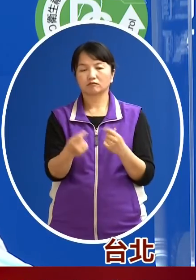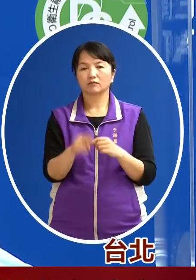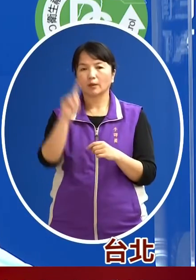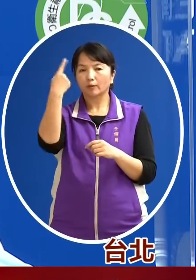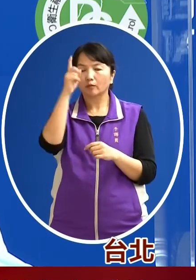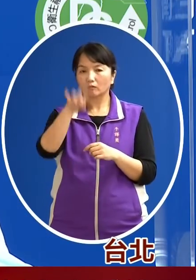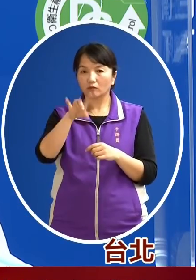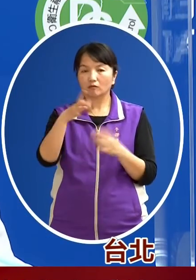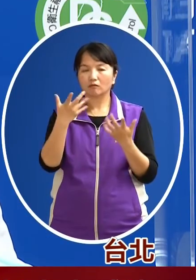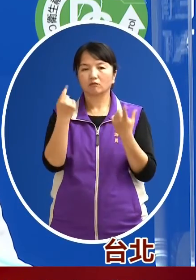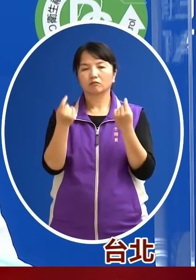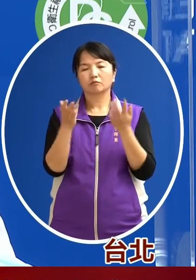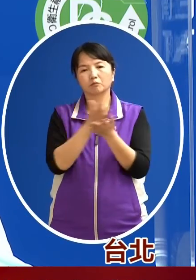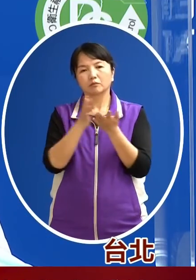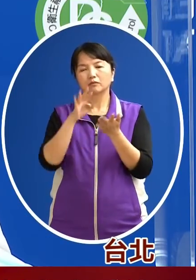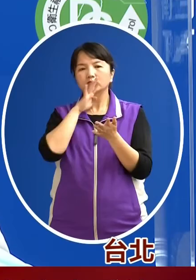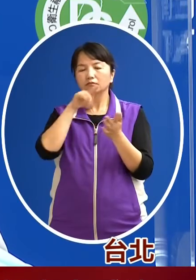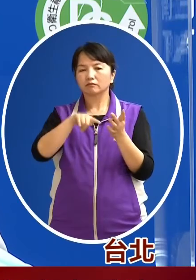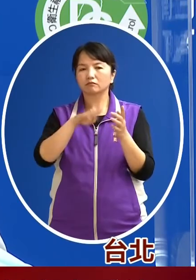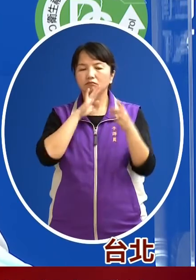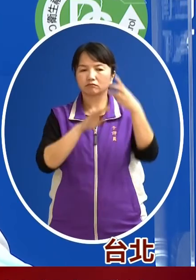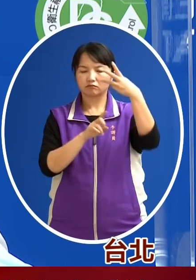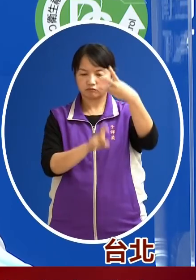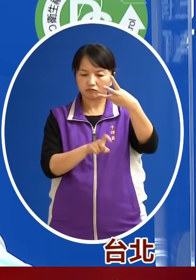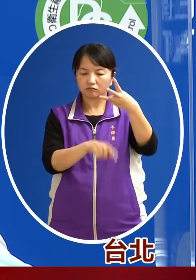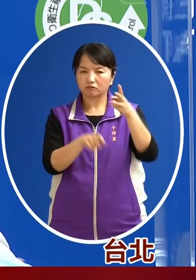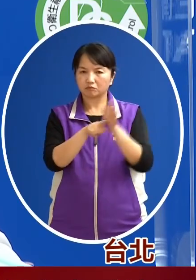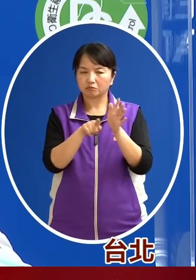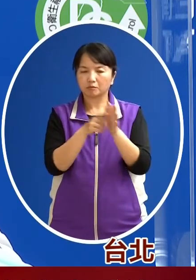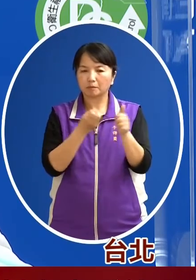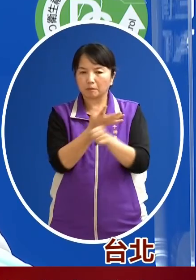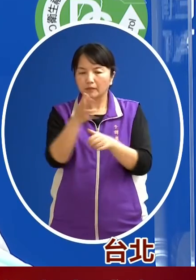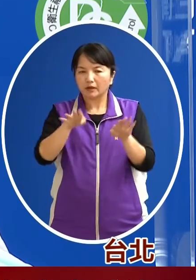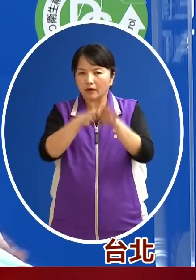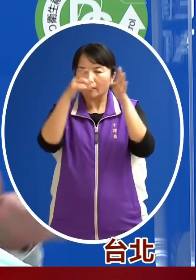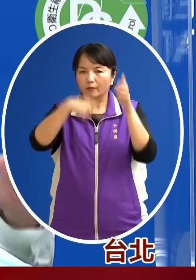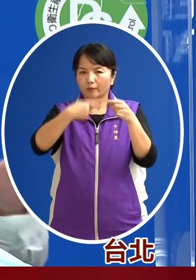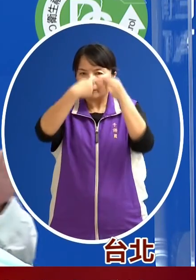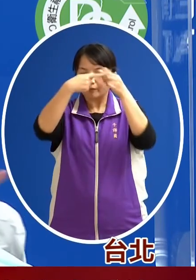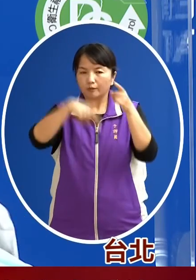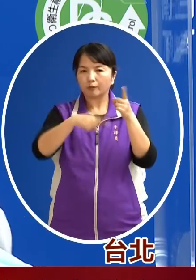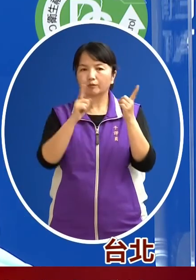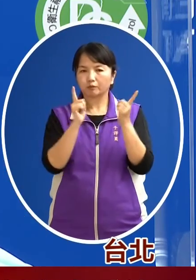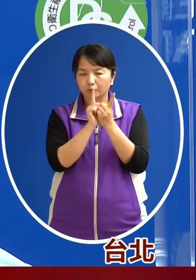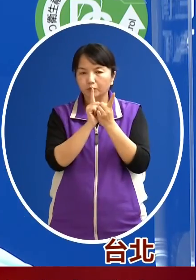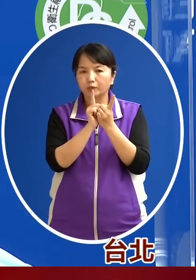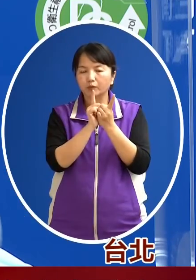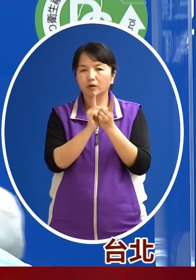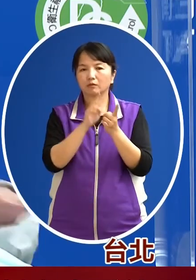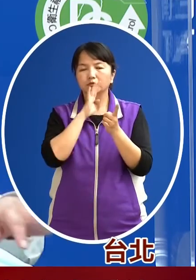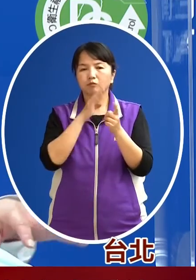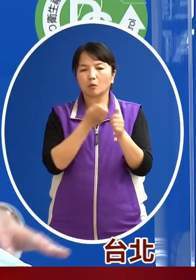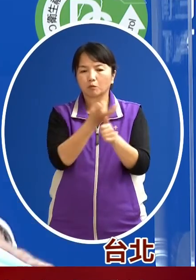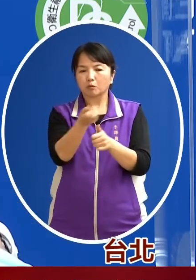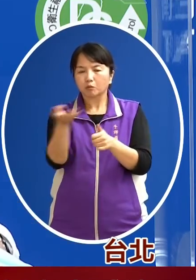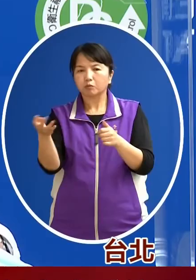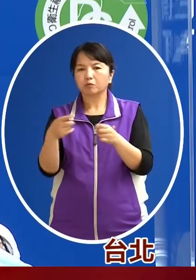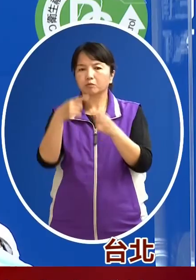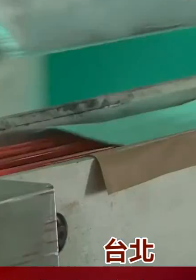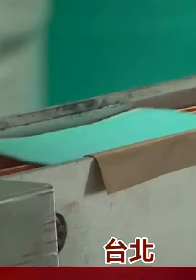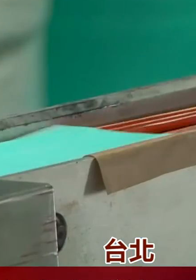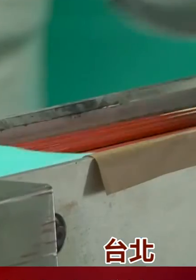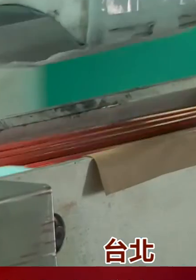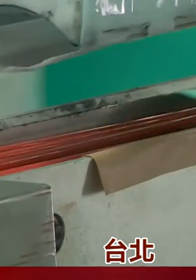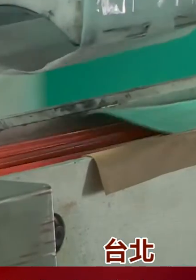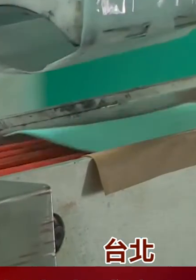来源只有一个。那我们判定是3月10日这样的一个哈第一个案例所试波的一个传染在界